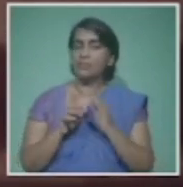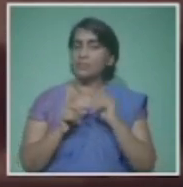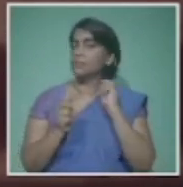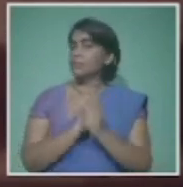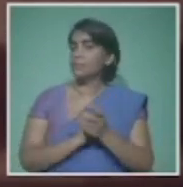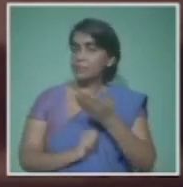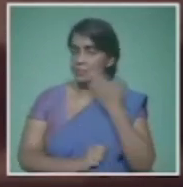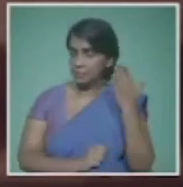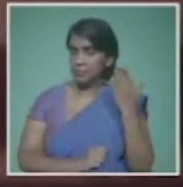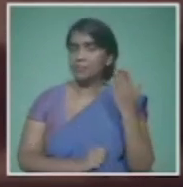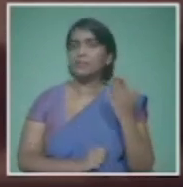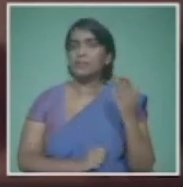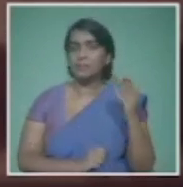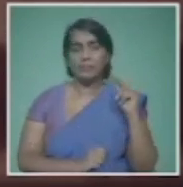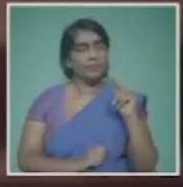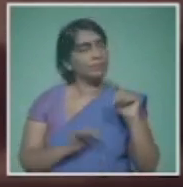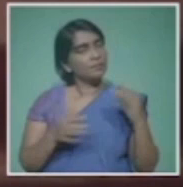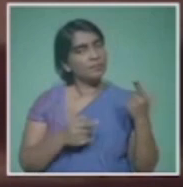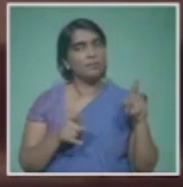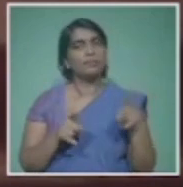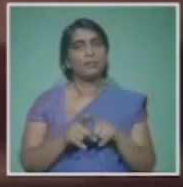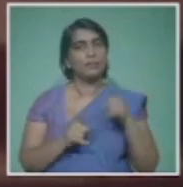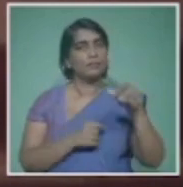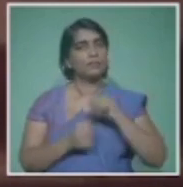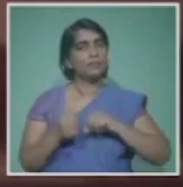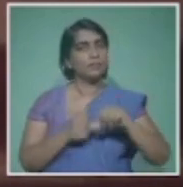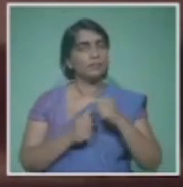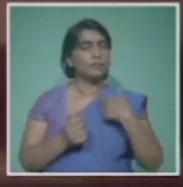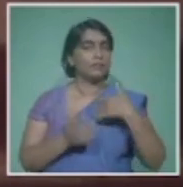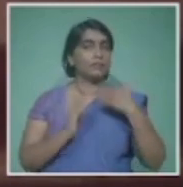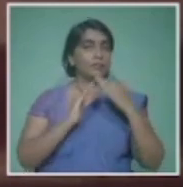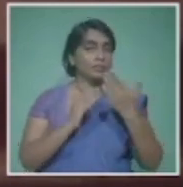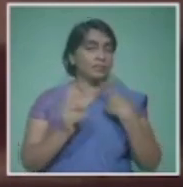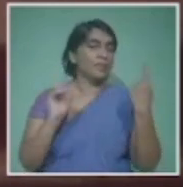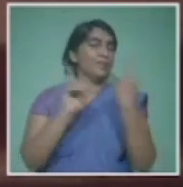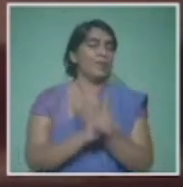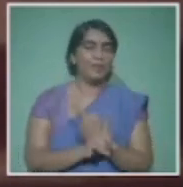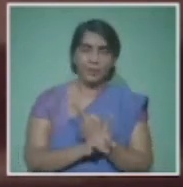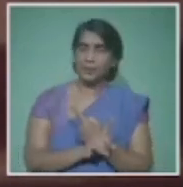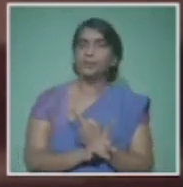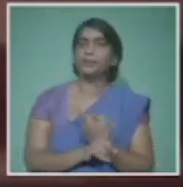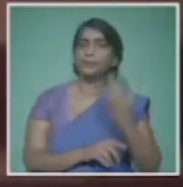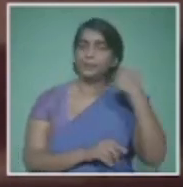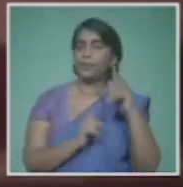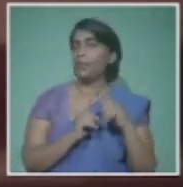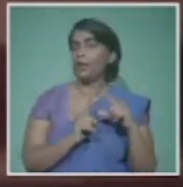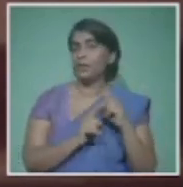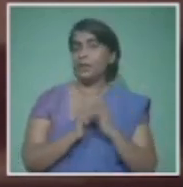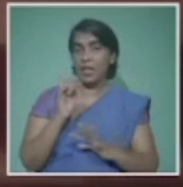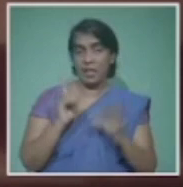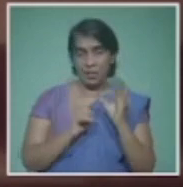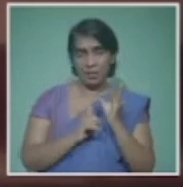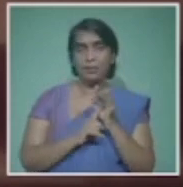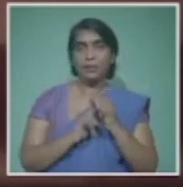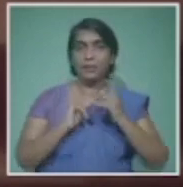kirim karena enda puluan. Yang netna memahami itu nih istana kat kirim. Abi dana istirahat itu na adiaban amat itu maya itu